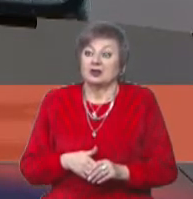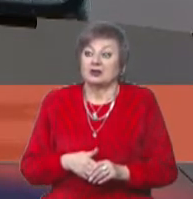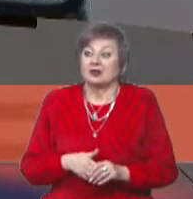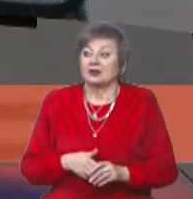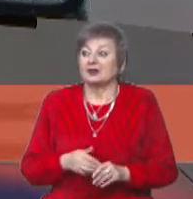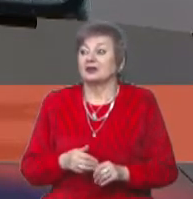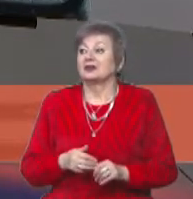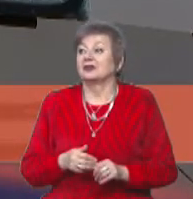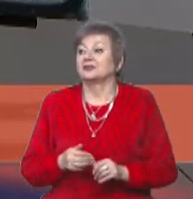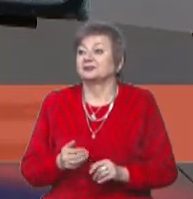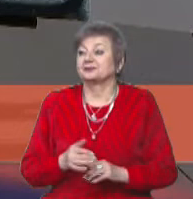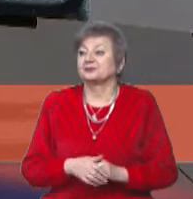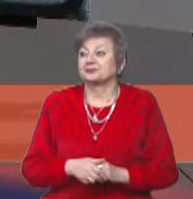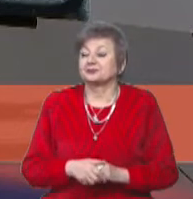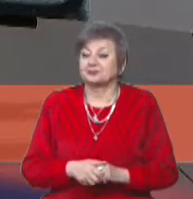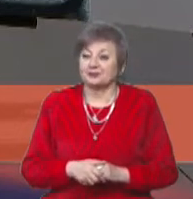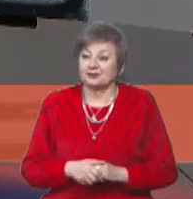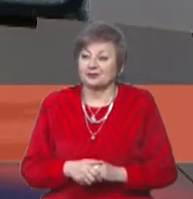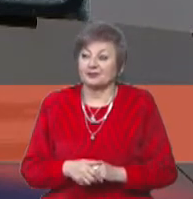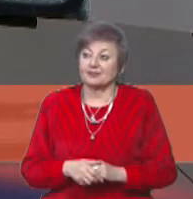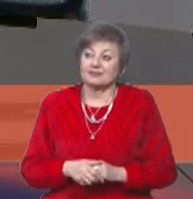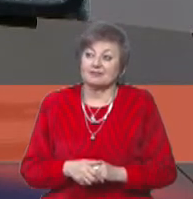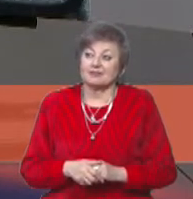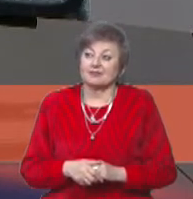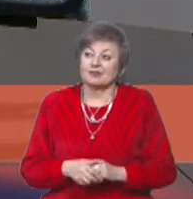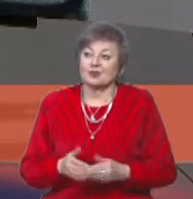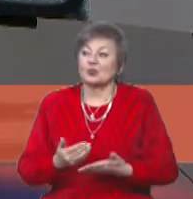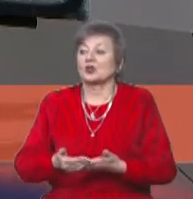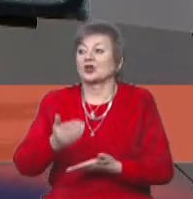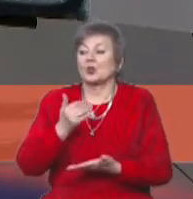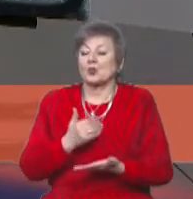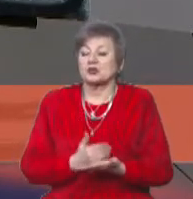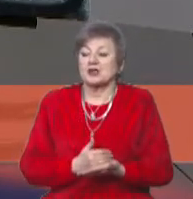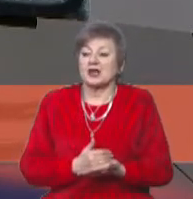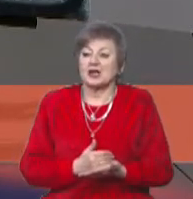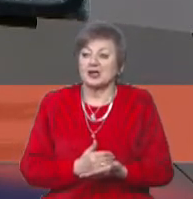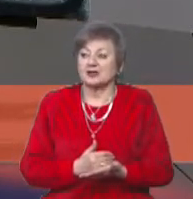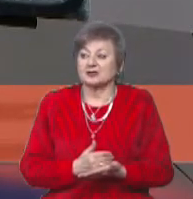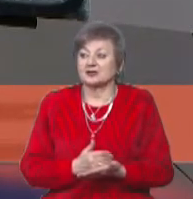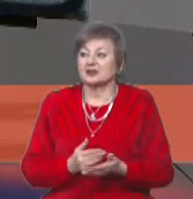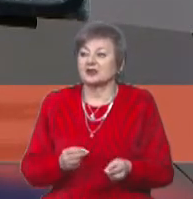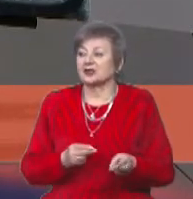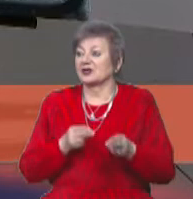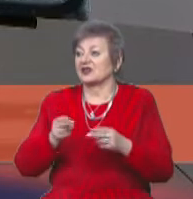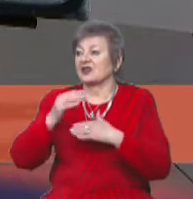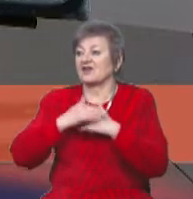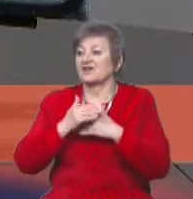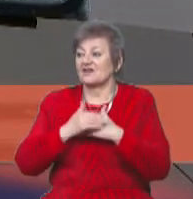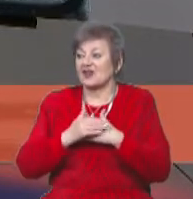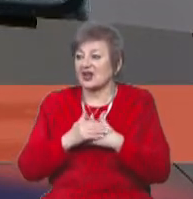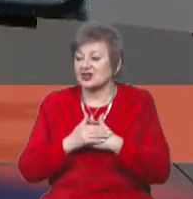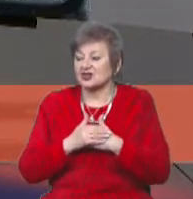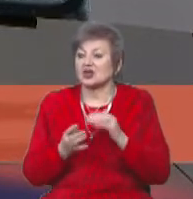інший час треба приділяти коням. Ну так, останнє видачі сіна ввечері, це